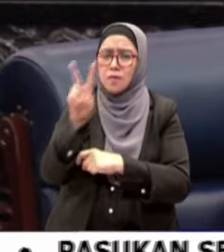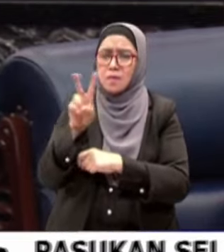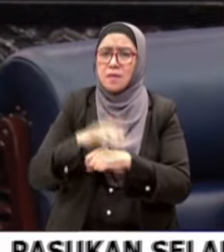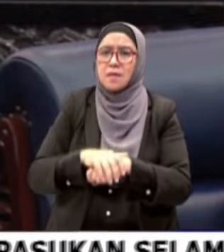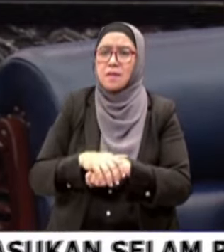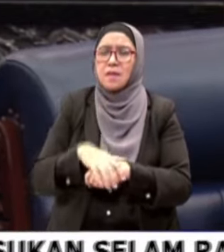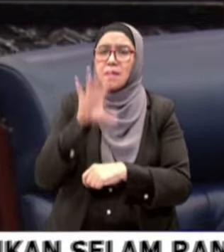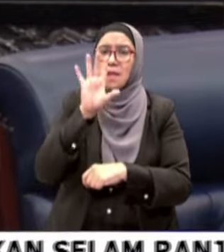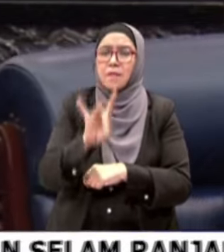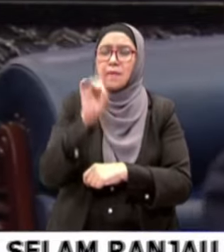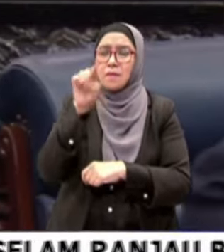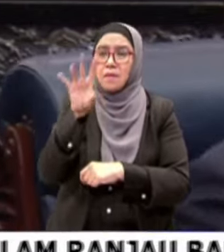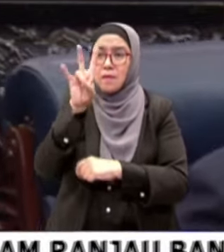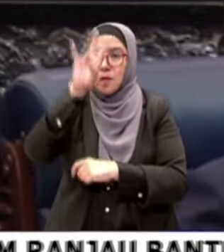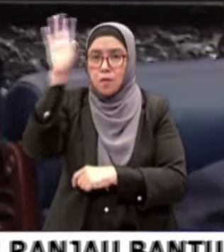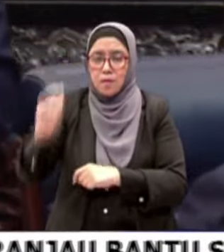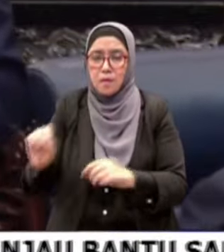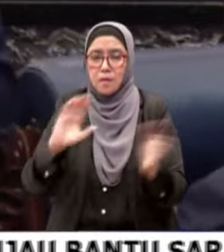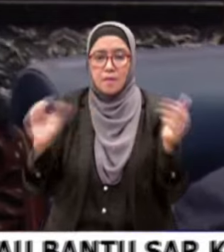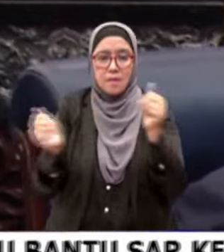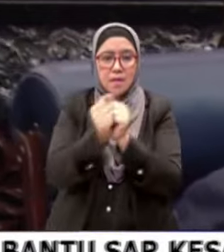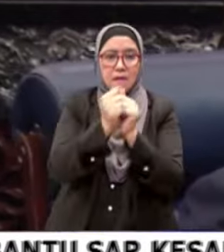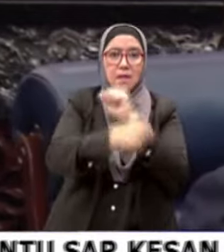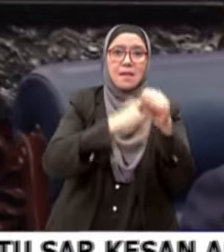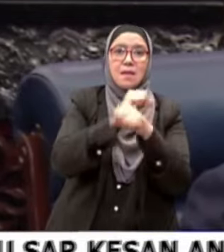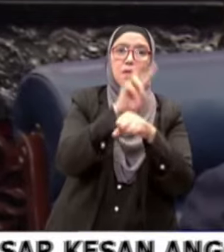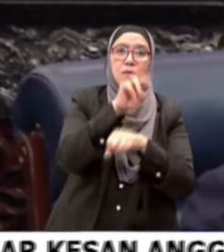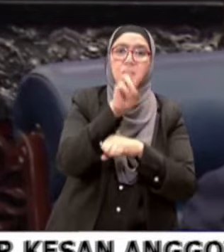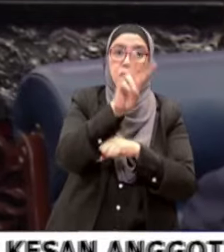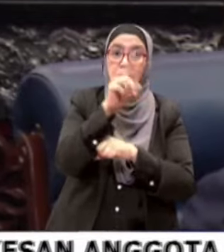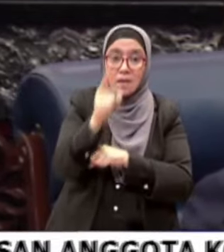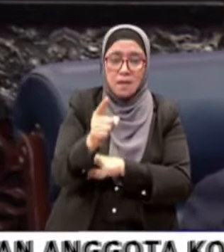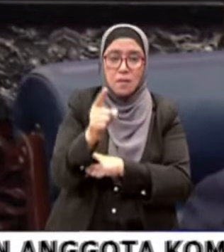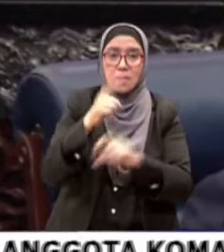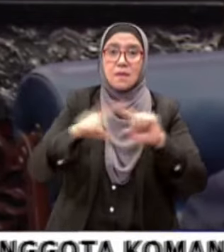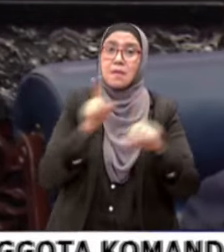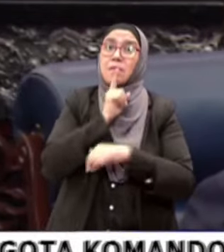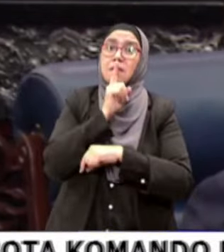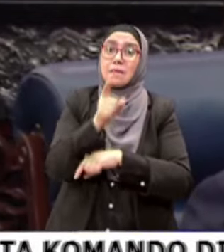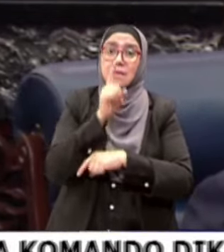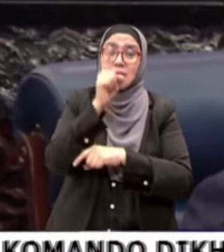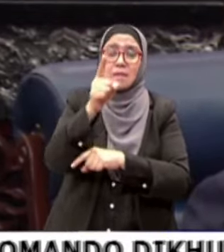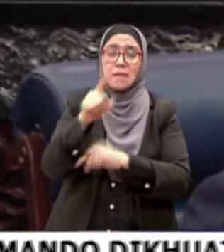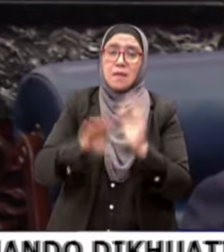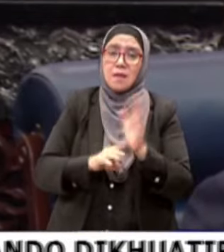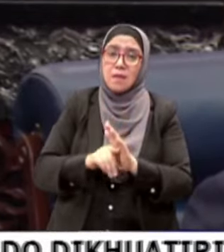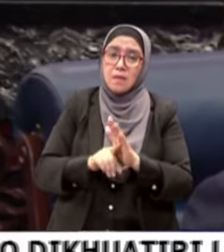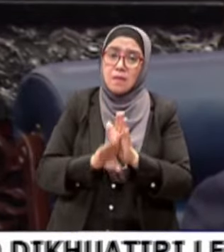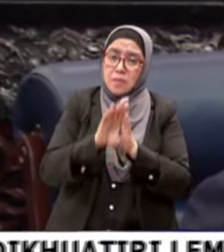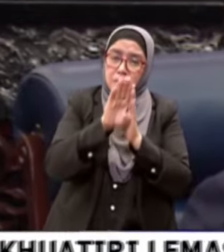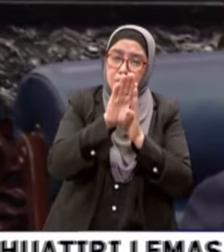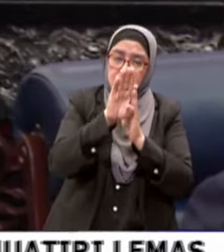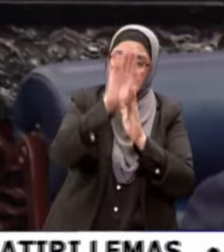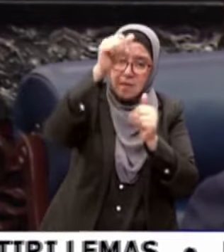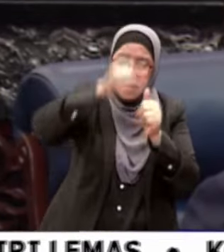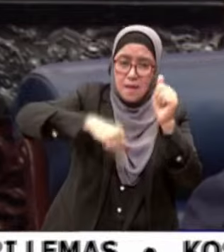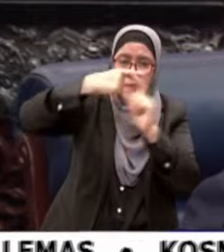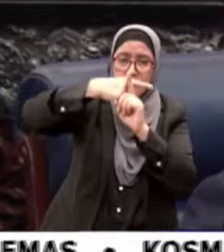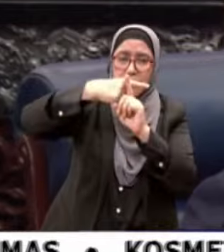2021 tetapi hakikatnya pertumbuhan dari setiap suku sepanjang Tahun